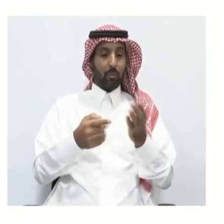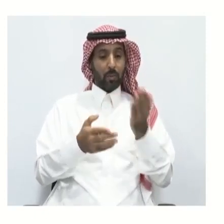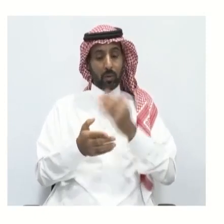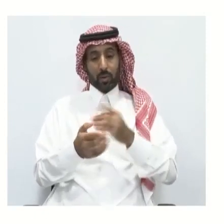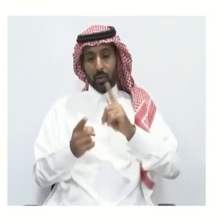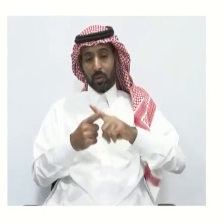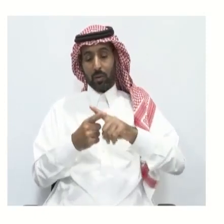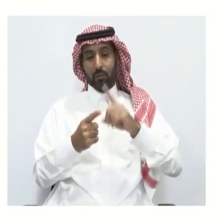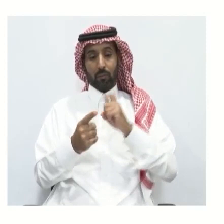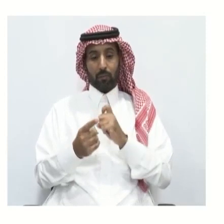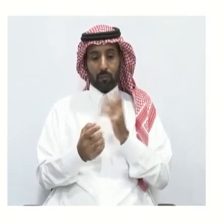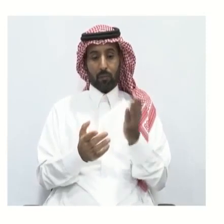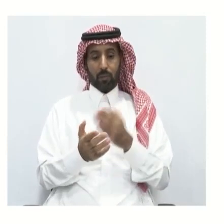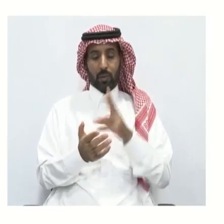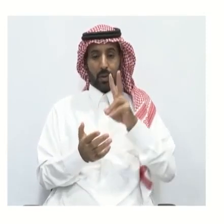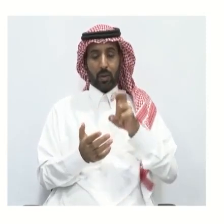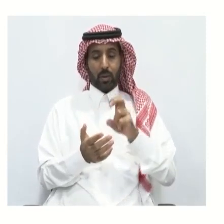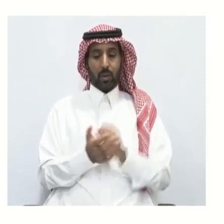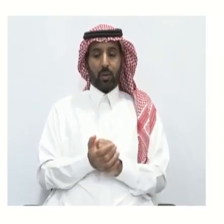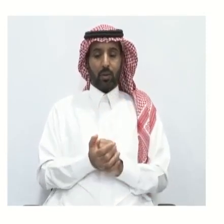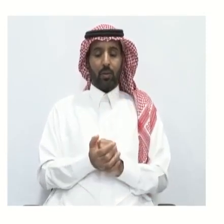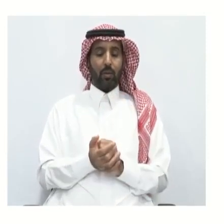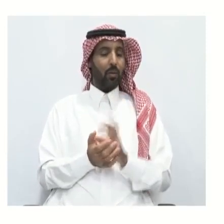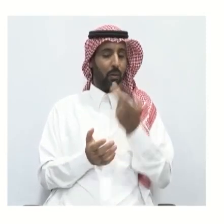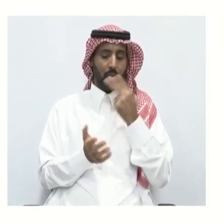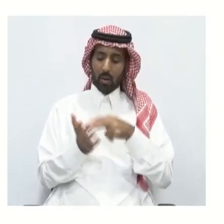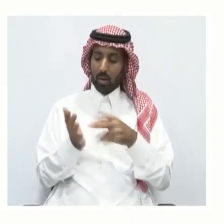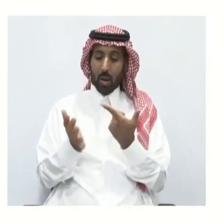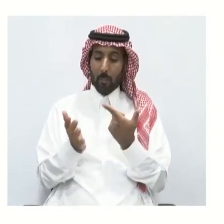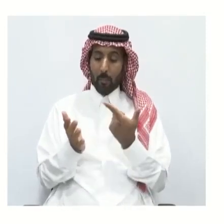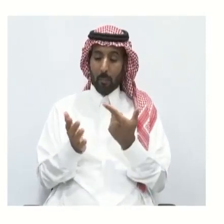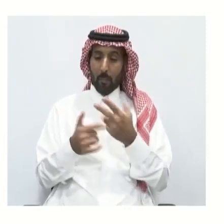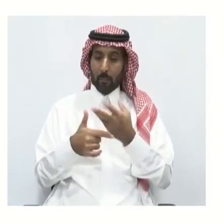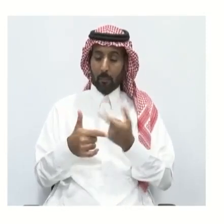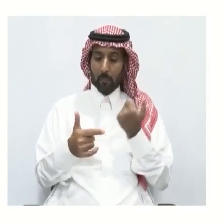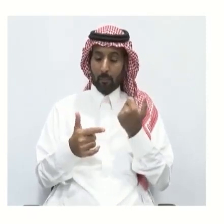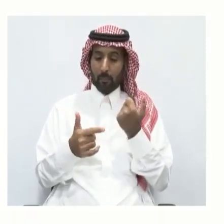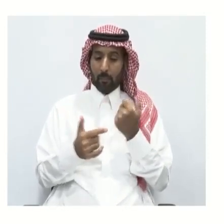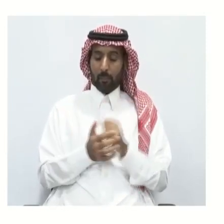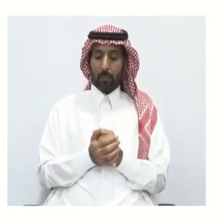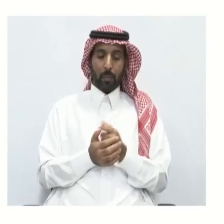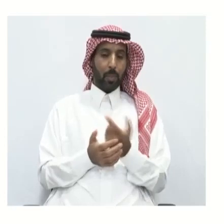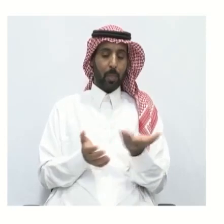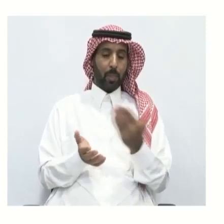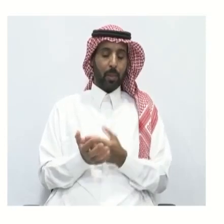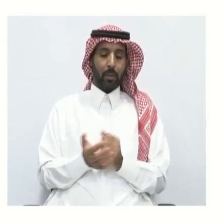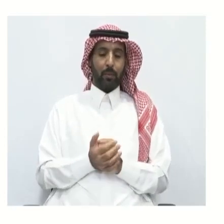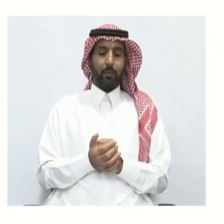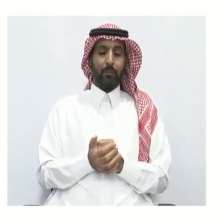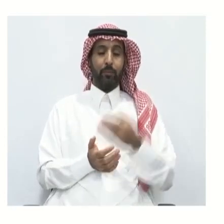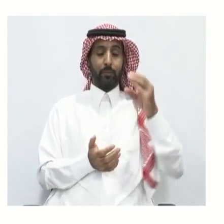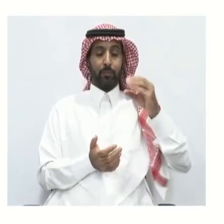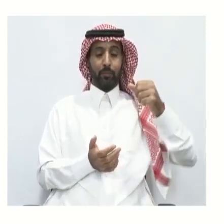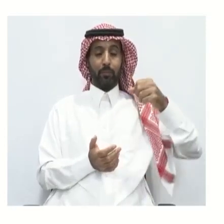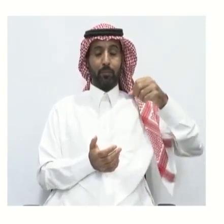الاولى الخطوه الثانيه انا اريد الوصول الى المردود النظري اذا لابد من حساب بعد ذلك